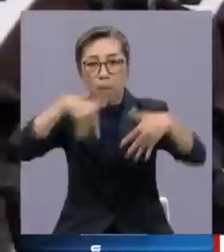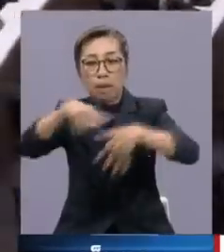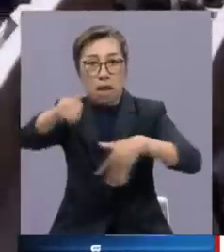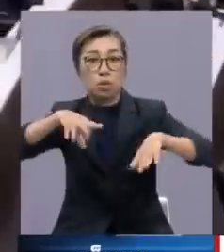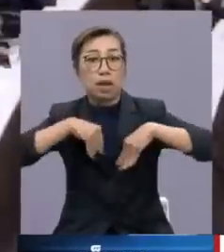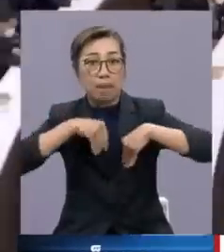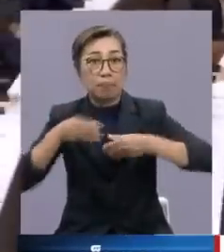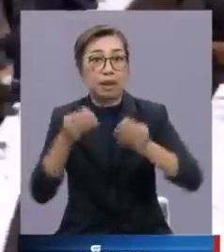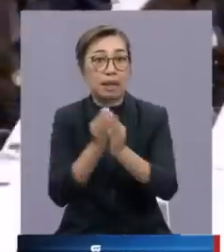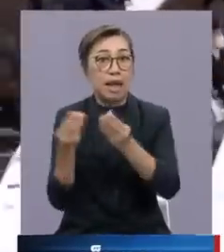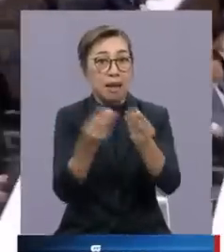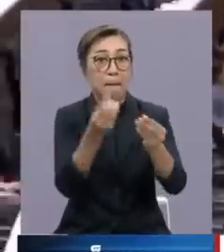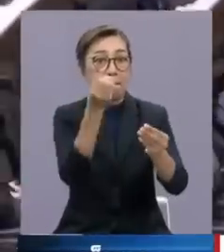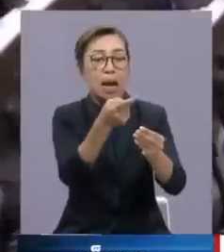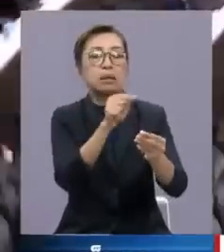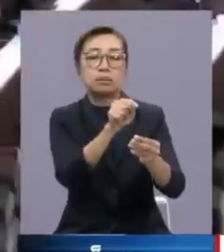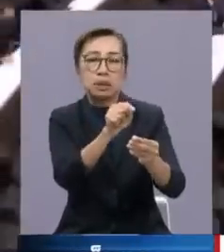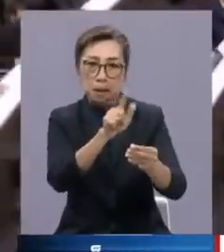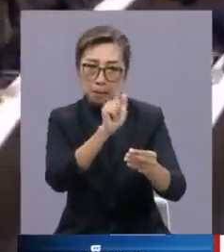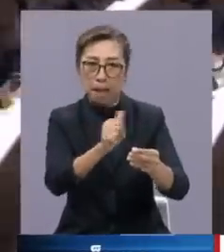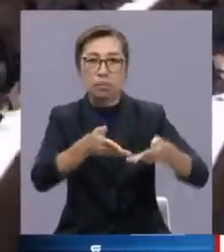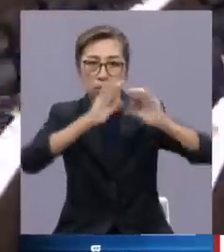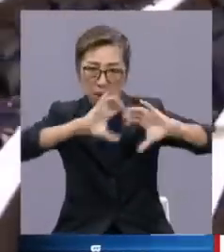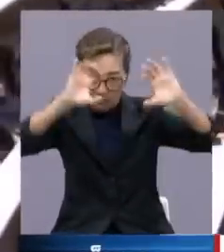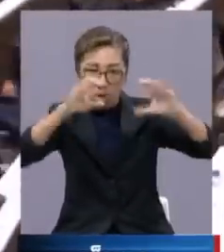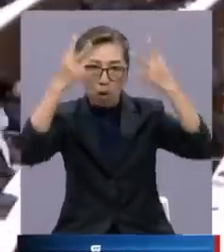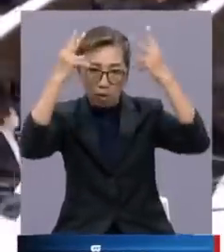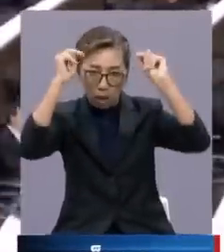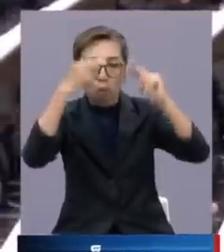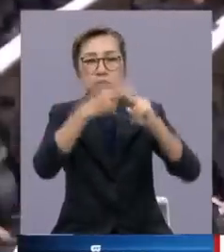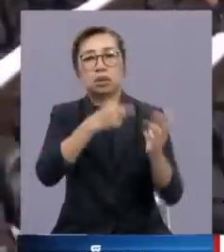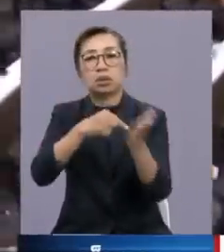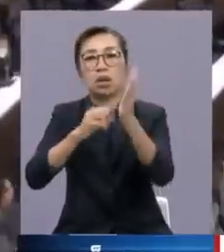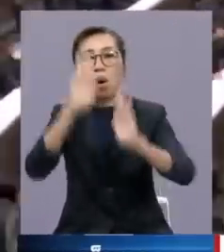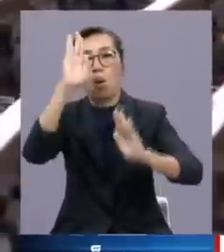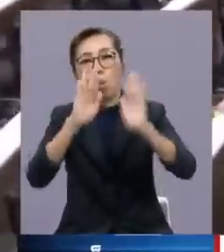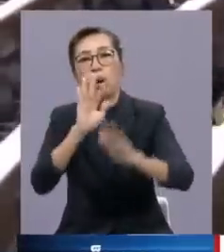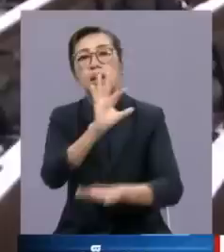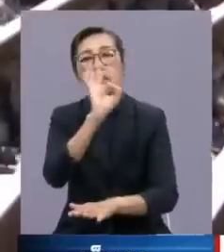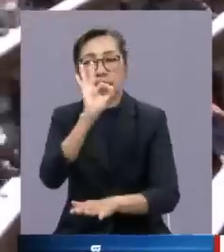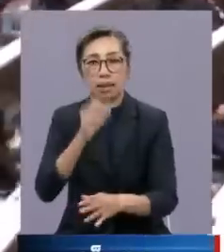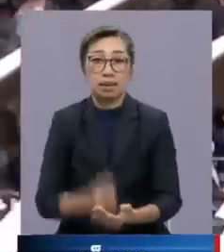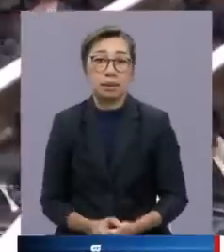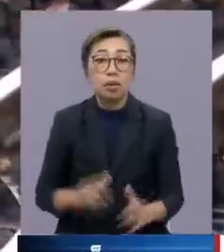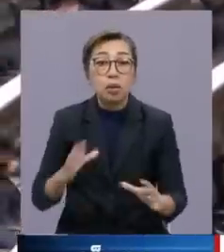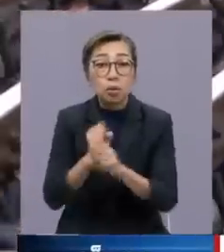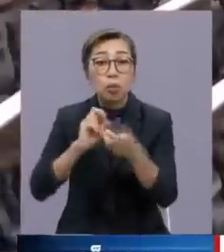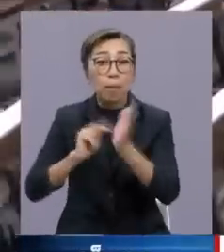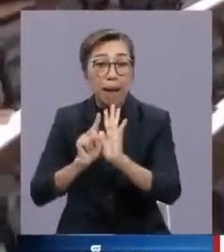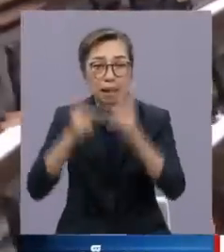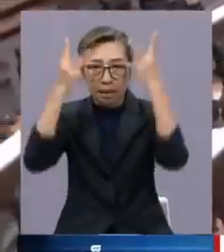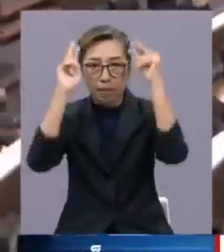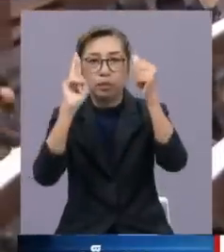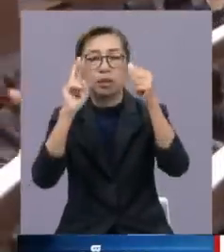มจัดตั้งรัฐบาลและโหวตนายกต่อไปคือถ้าไปตีความหมายเนี่ยอาจจะหมายความได้ว่าทั้งเรื่องของการโหวตนายก